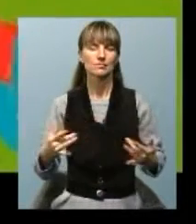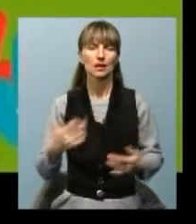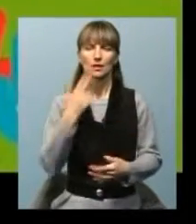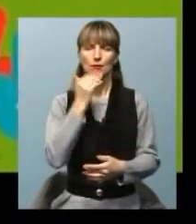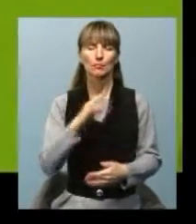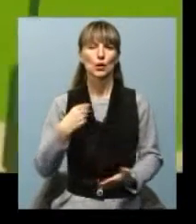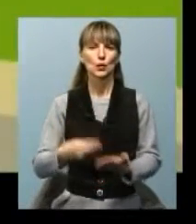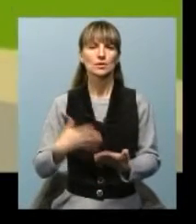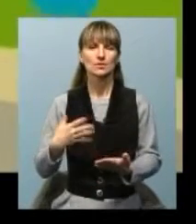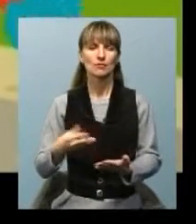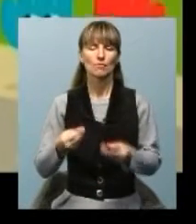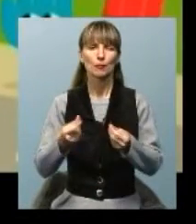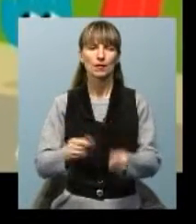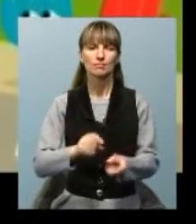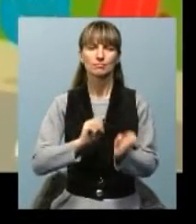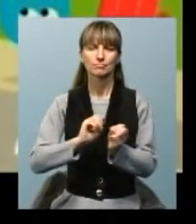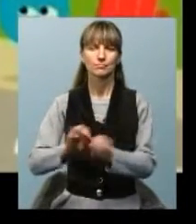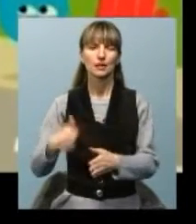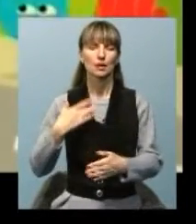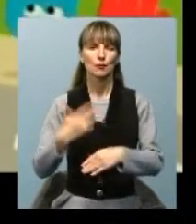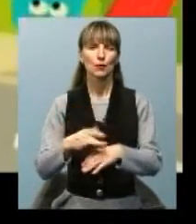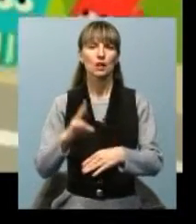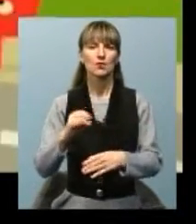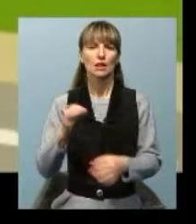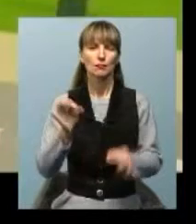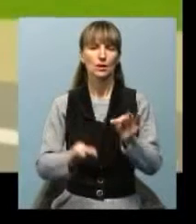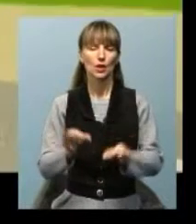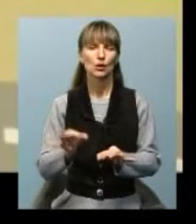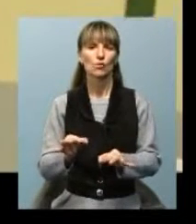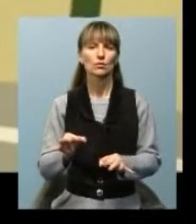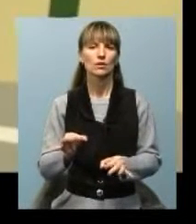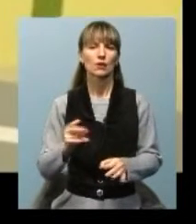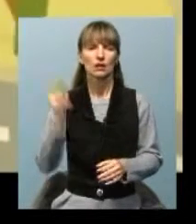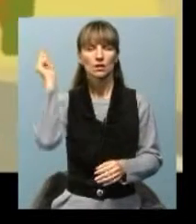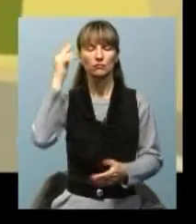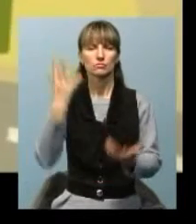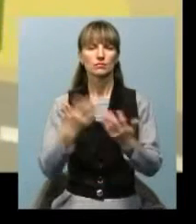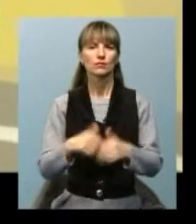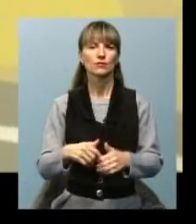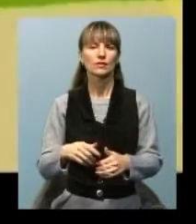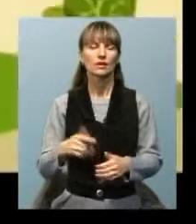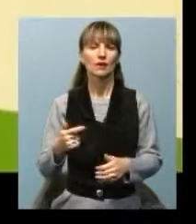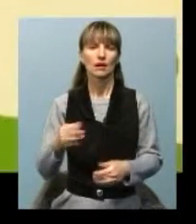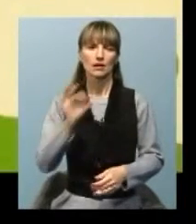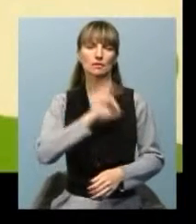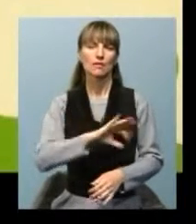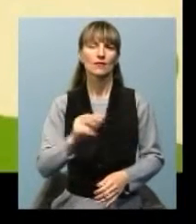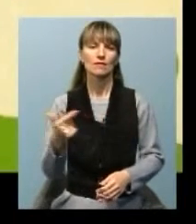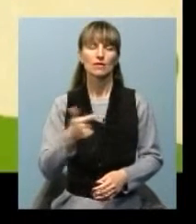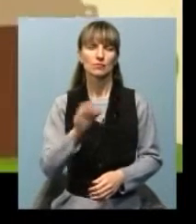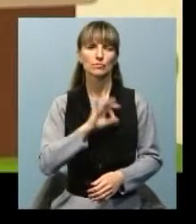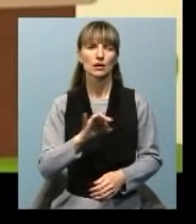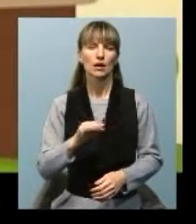звикли ми оцінювати вплив викинутого нами сміття на довкілля. Та й не навчені ми рахувати ефект від вторинного використання